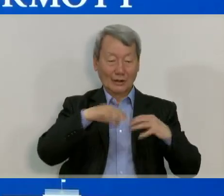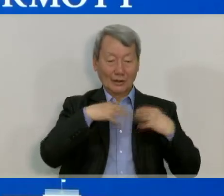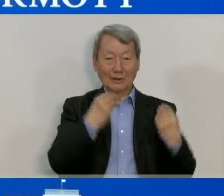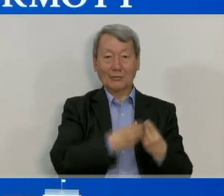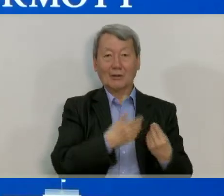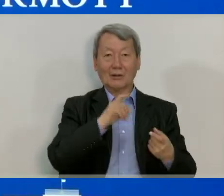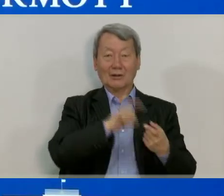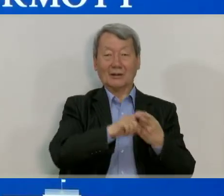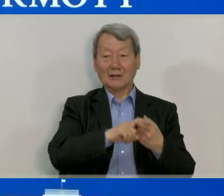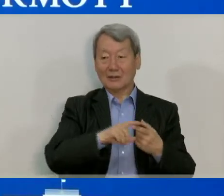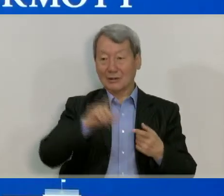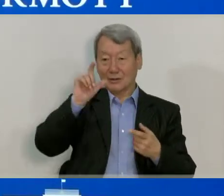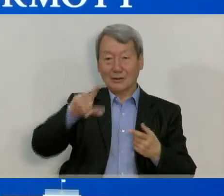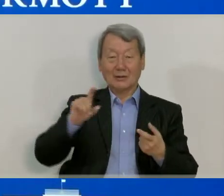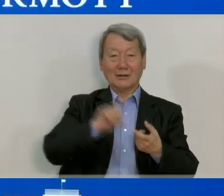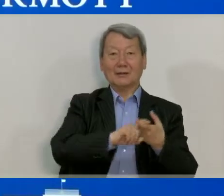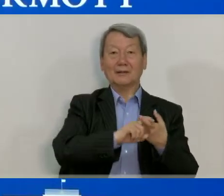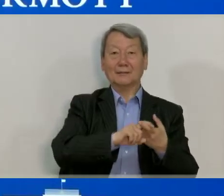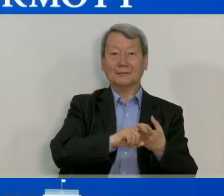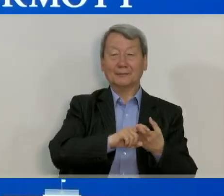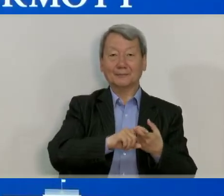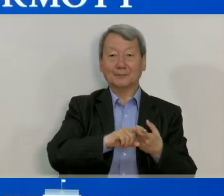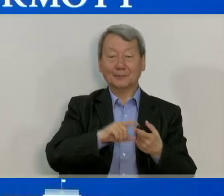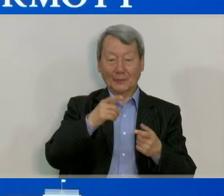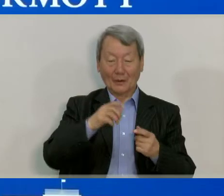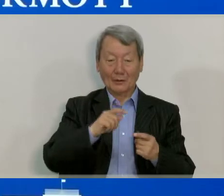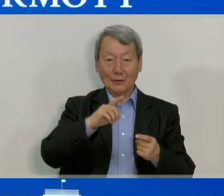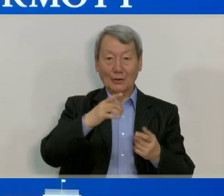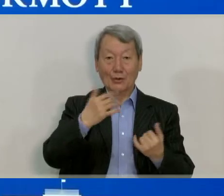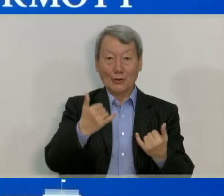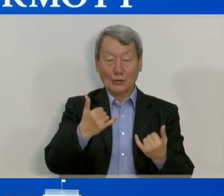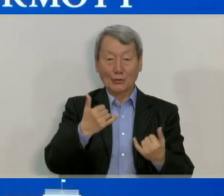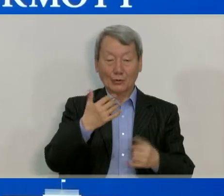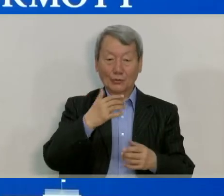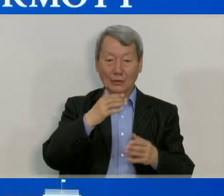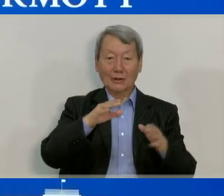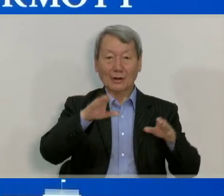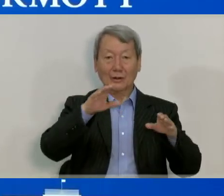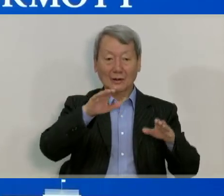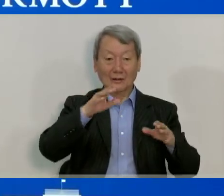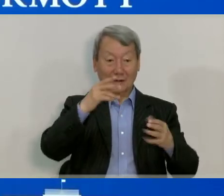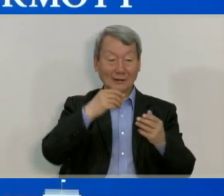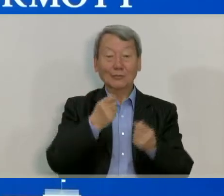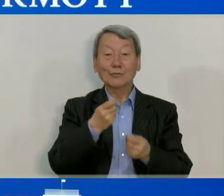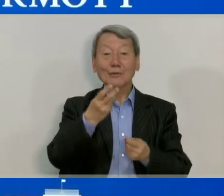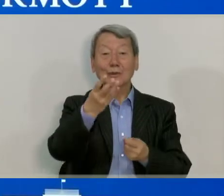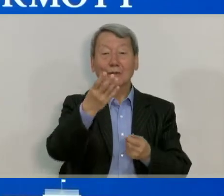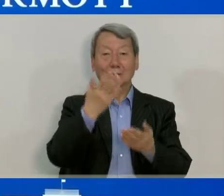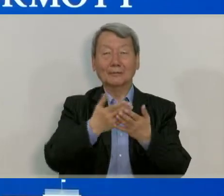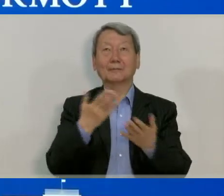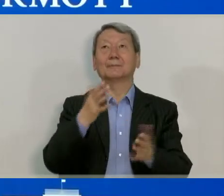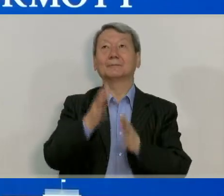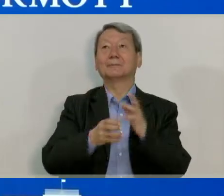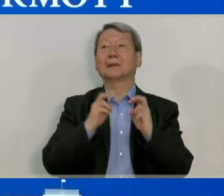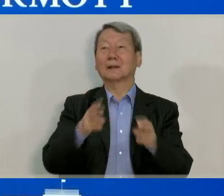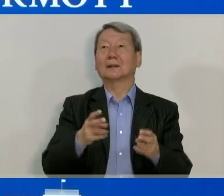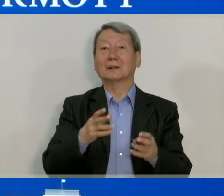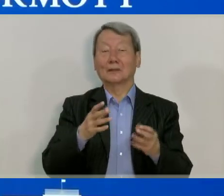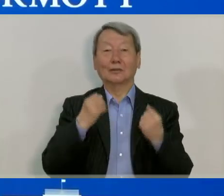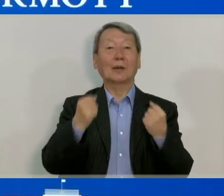заражения при контакте, цифры у нас пока еще держатся на таком